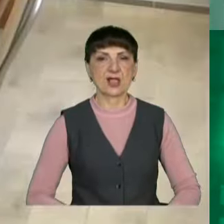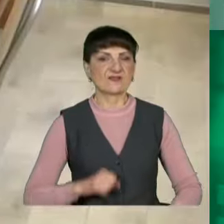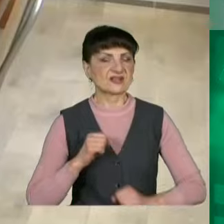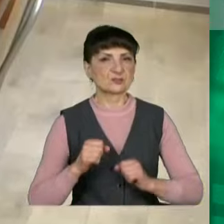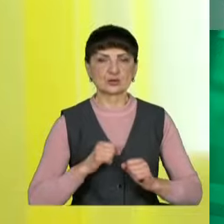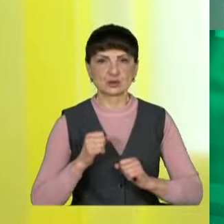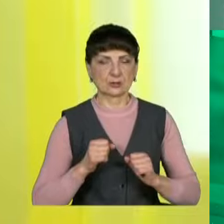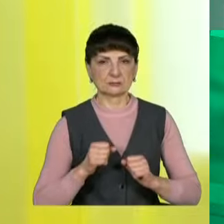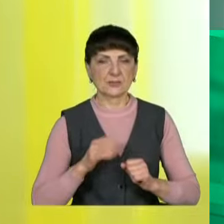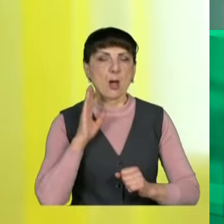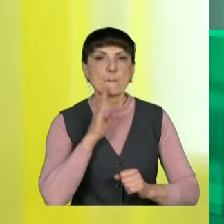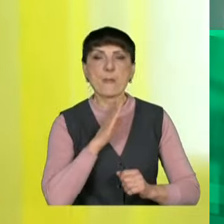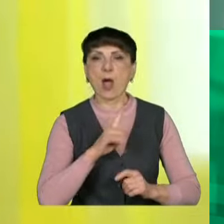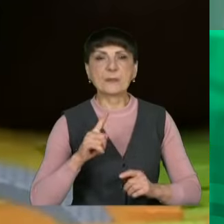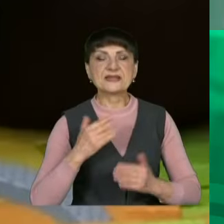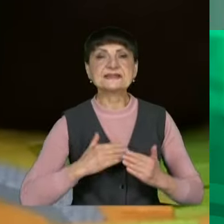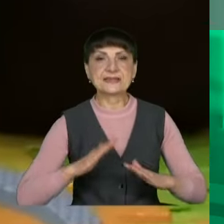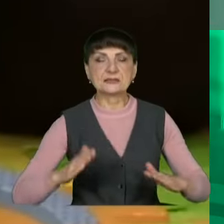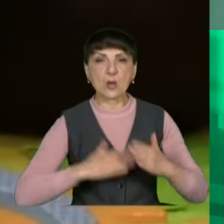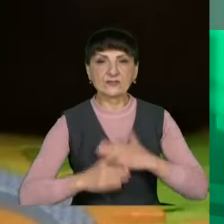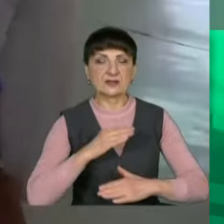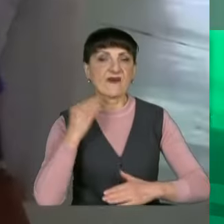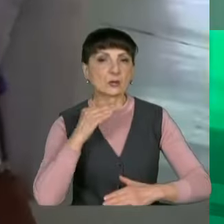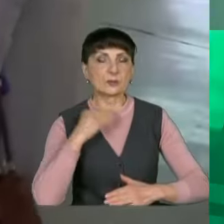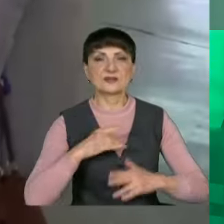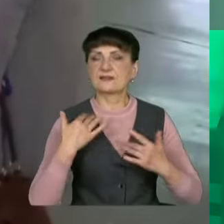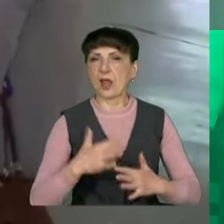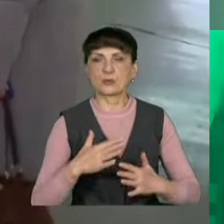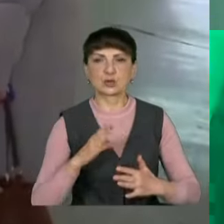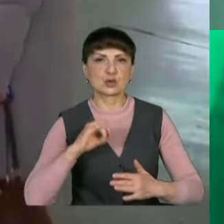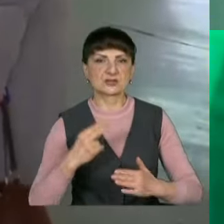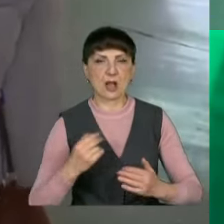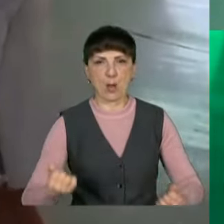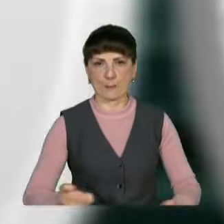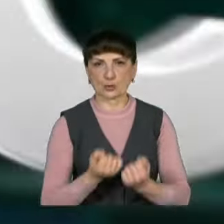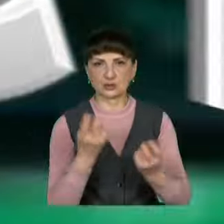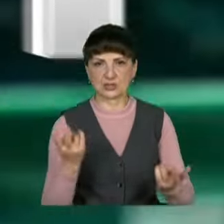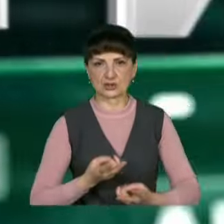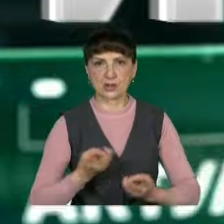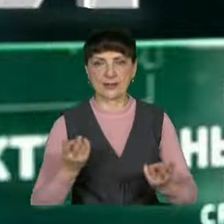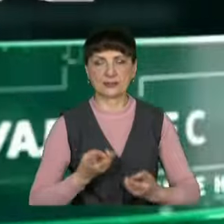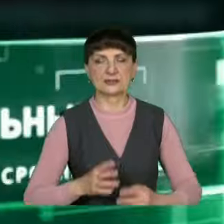до предела. Мамы особенных детей в Актобе требуют социальную поддержку.